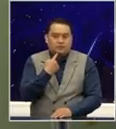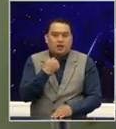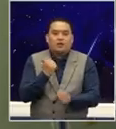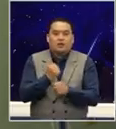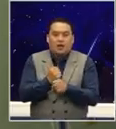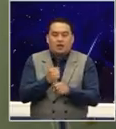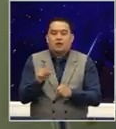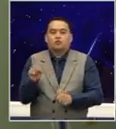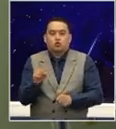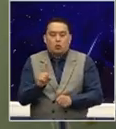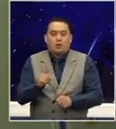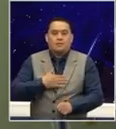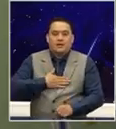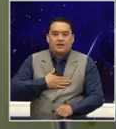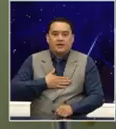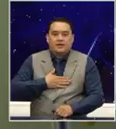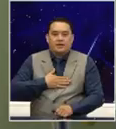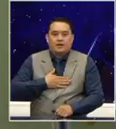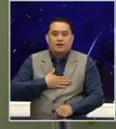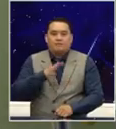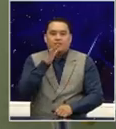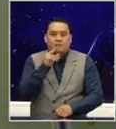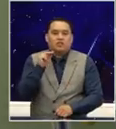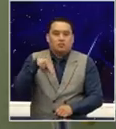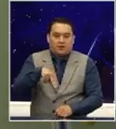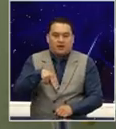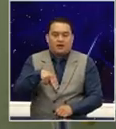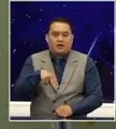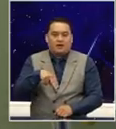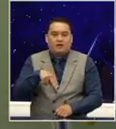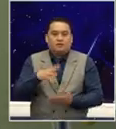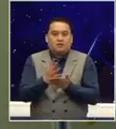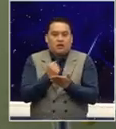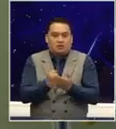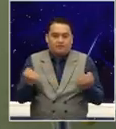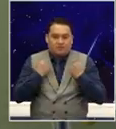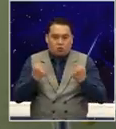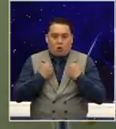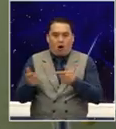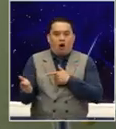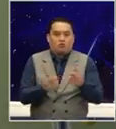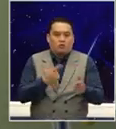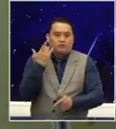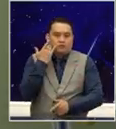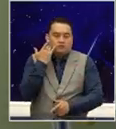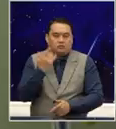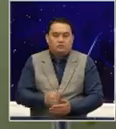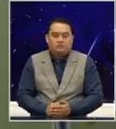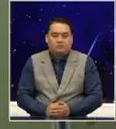Делаем это для того, чтобы на период чрезвычайного положения сохранить физическую, хорошую физическую форму,